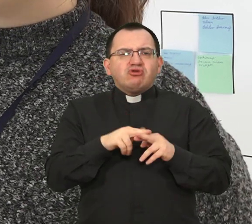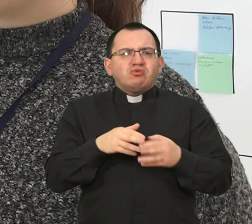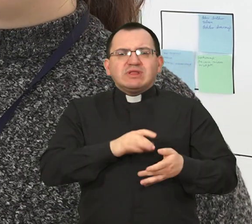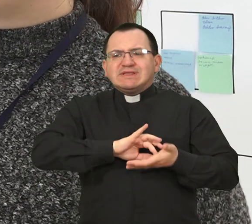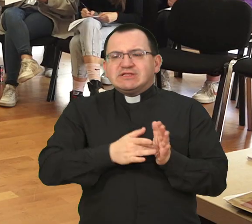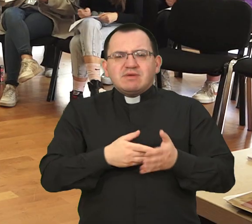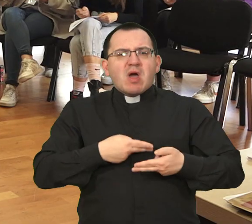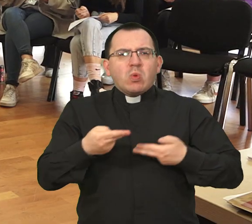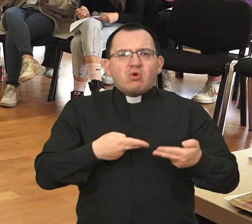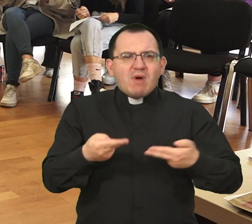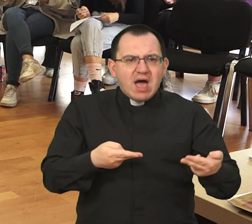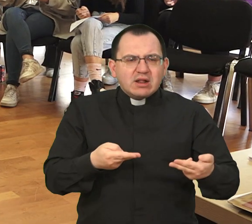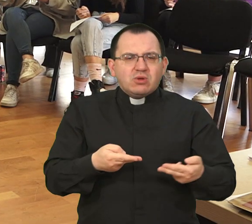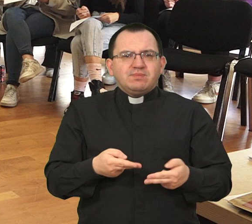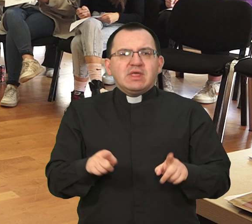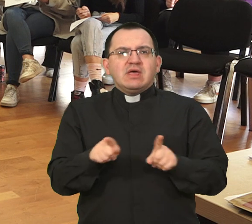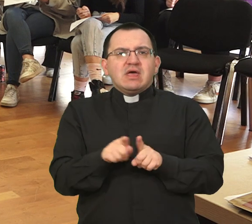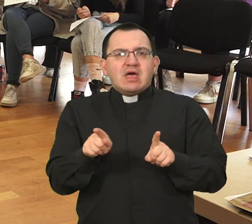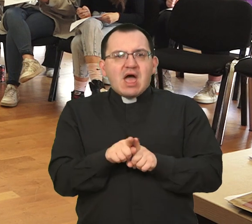Također očekuje nas i radionica